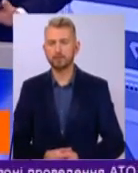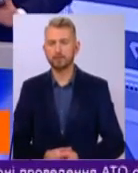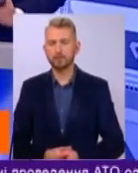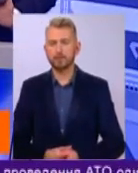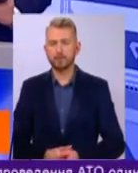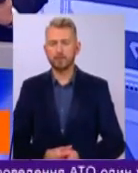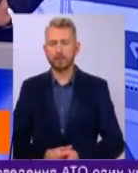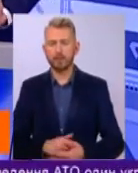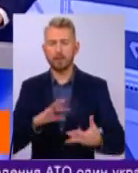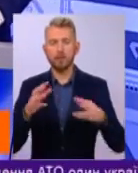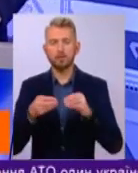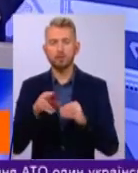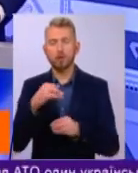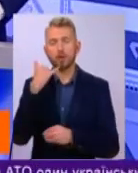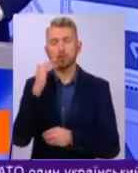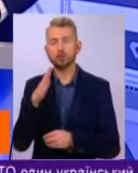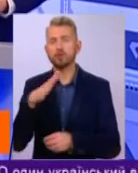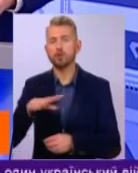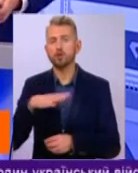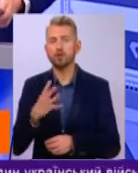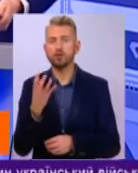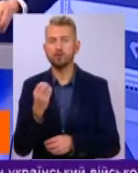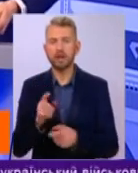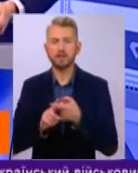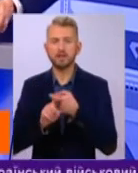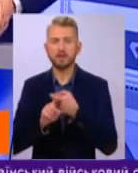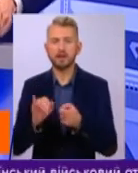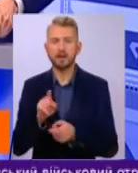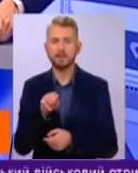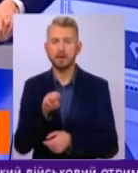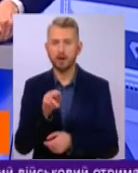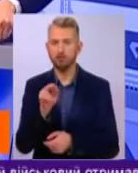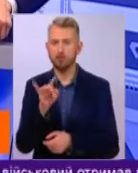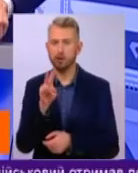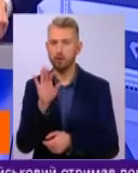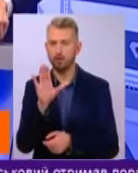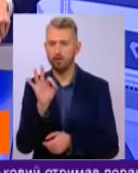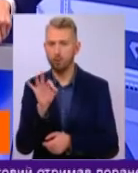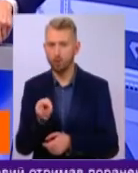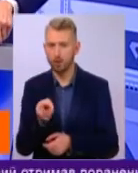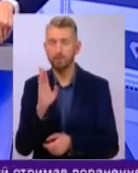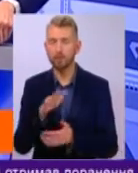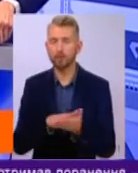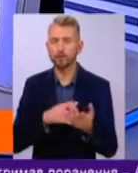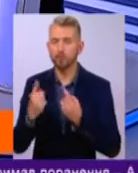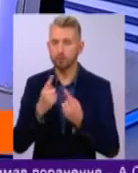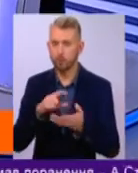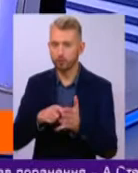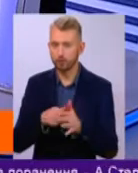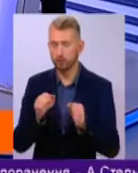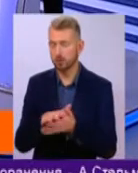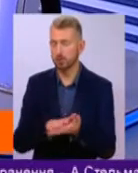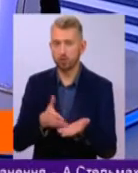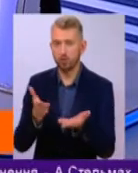Отже, телефоном ми будемо очікувати ще зв'язка із Тарасом Чорноволом. Ну, а ми продовжуємо розмову в студії. Можете якраз